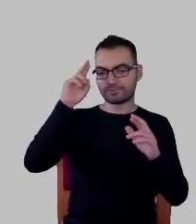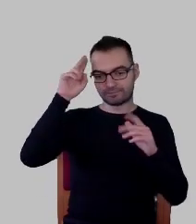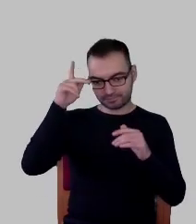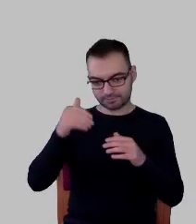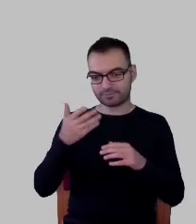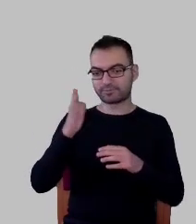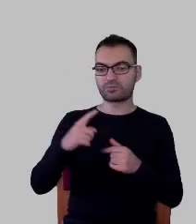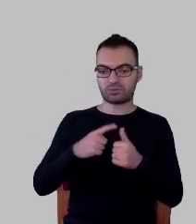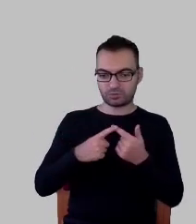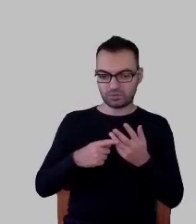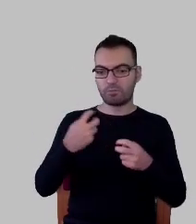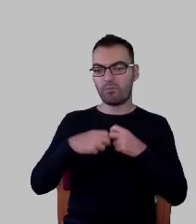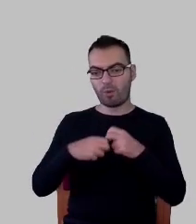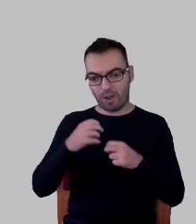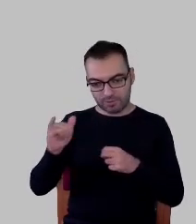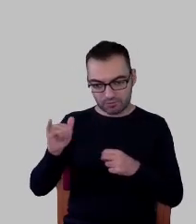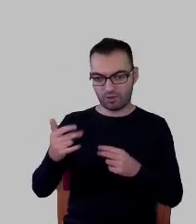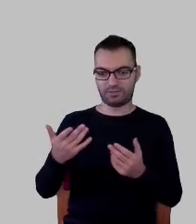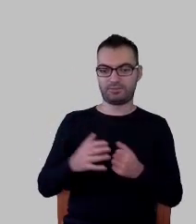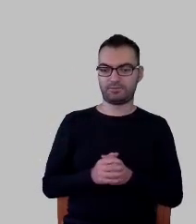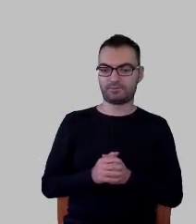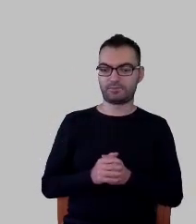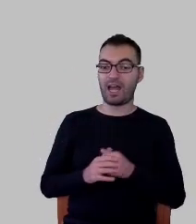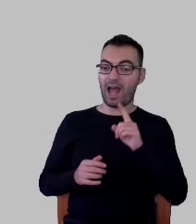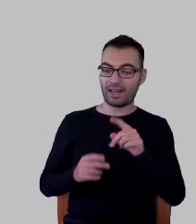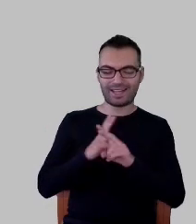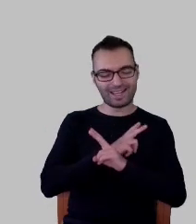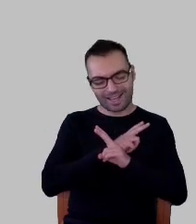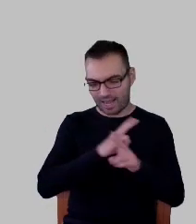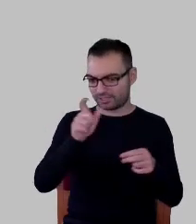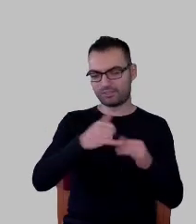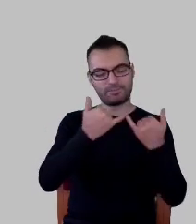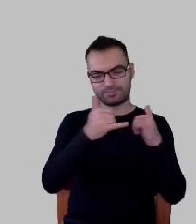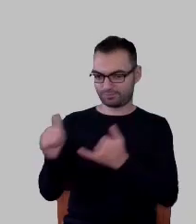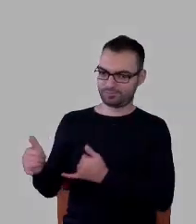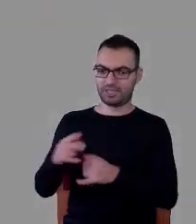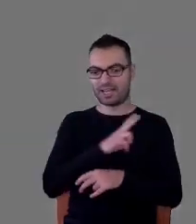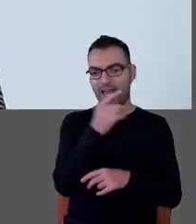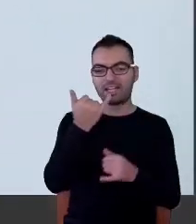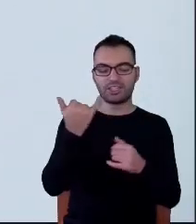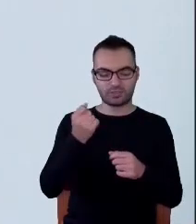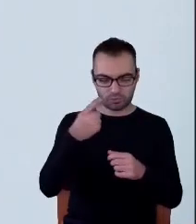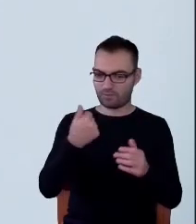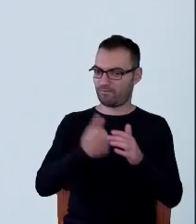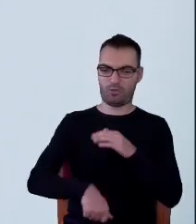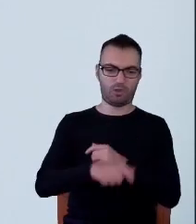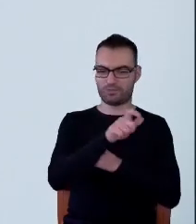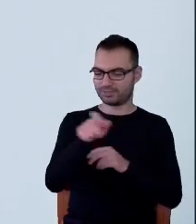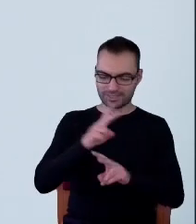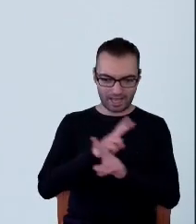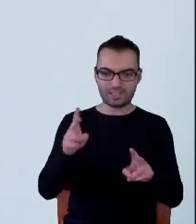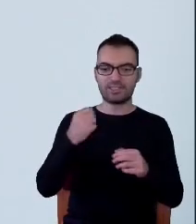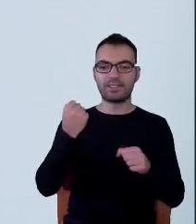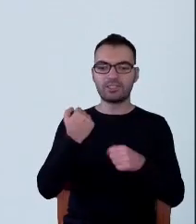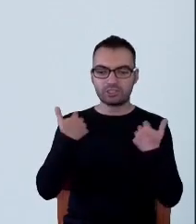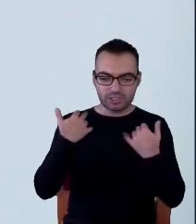przejawiać, pokazuje nam te trudności, na jakie dziecko może napotykać. Ale każde dziecko jest unikalne, każde dziecko jest wyjątkowe i może funkcjonować